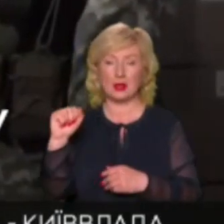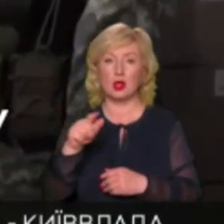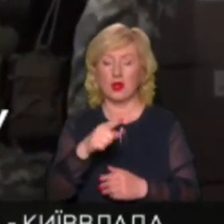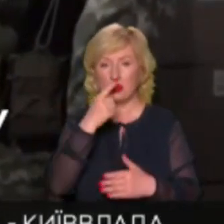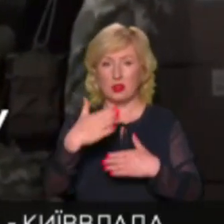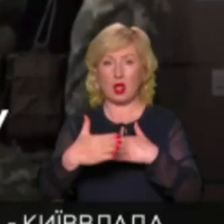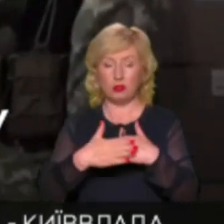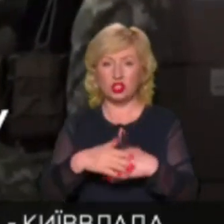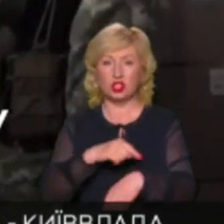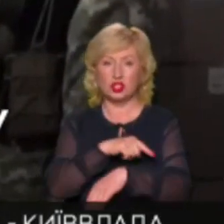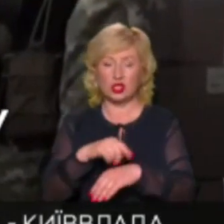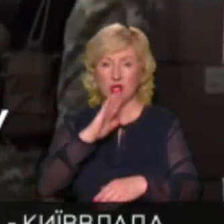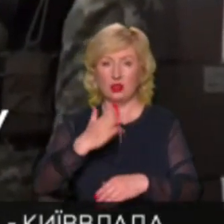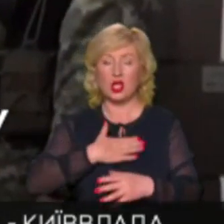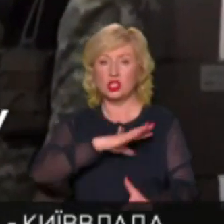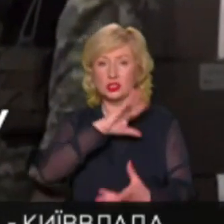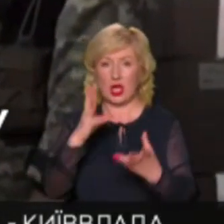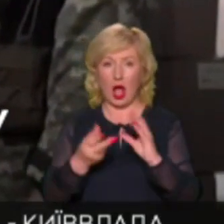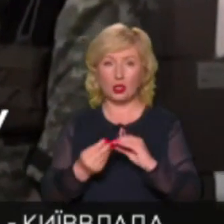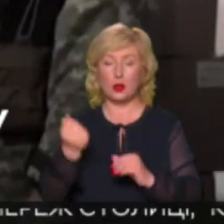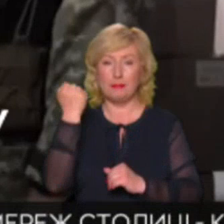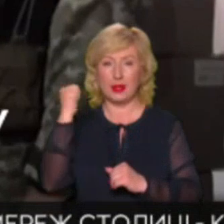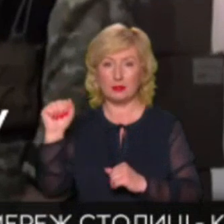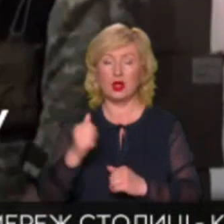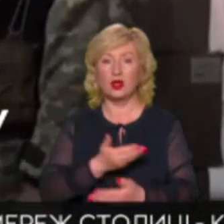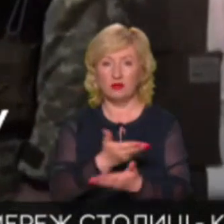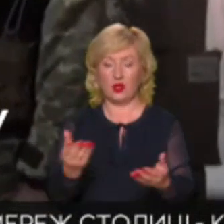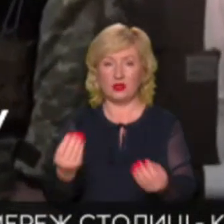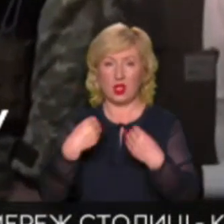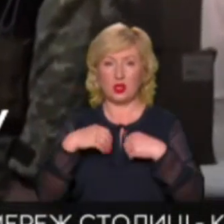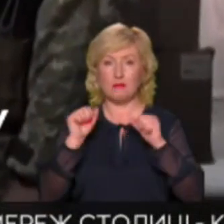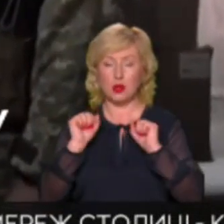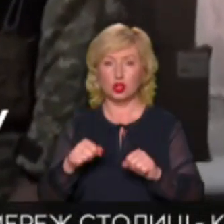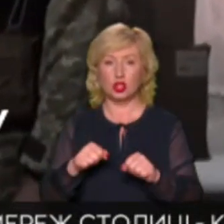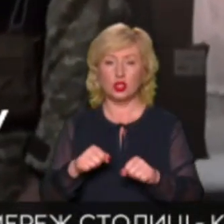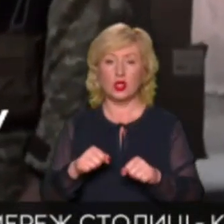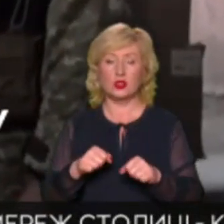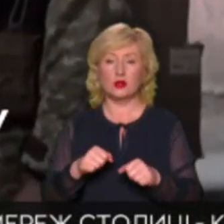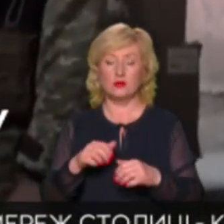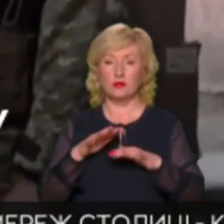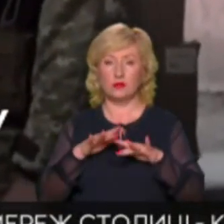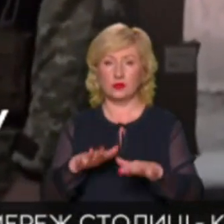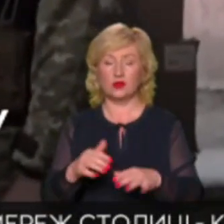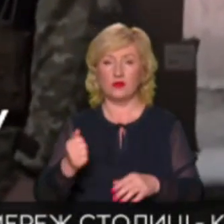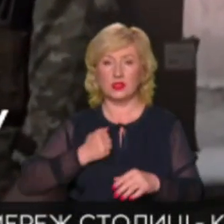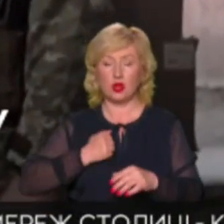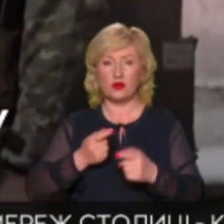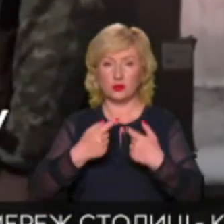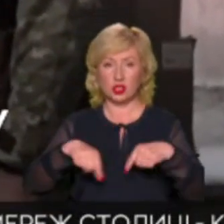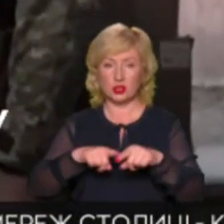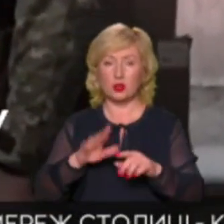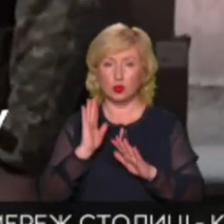наближаєте час нашої загальної перемоги, і ви даєте можливість підготуватися нашим тим військовим частинам, які будуть